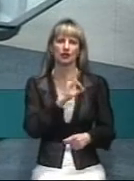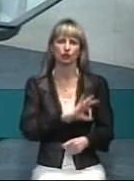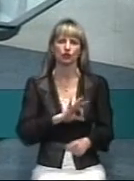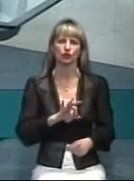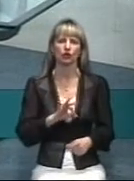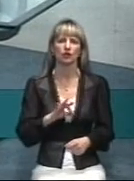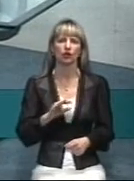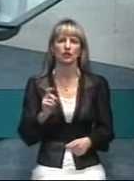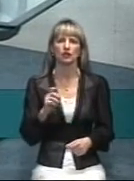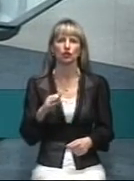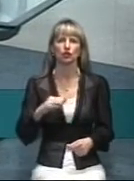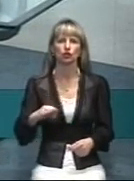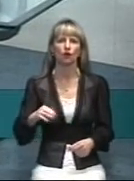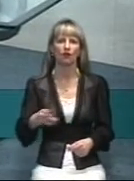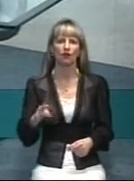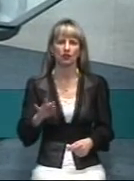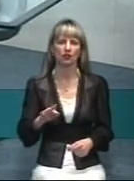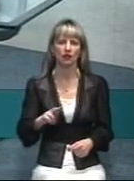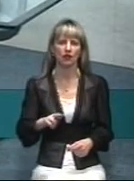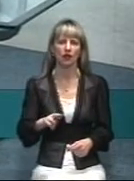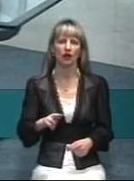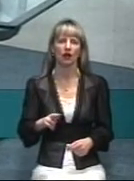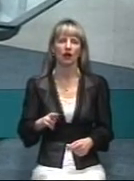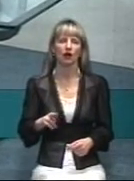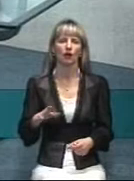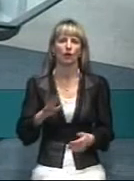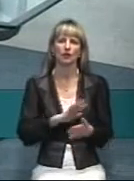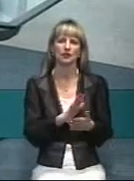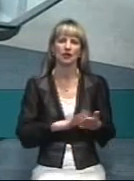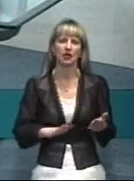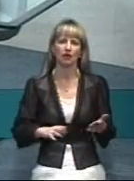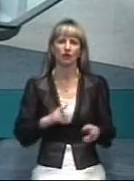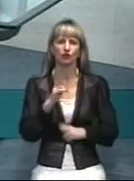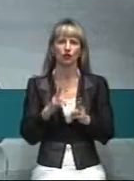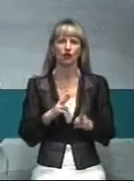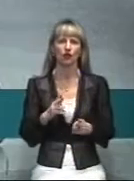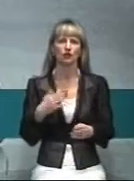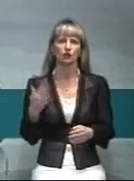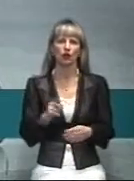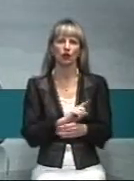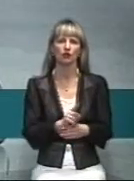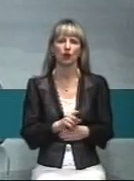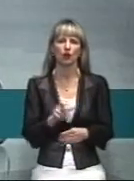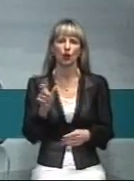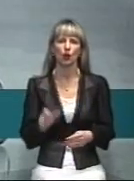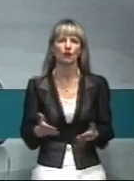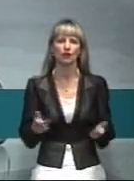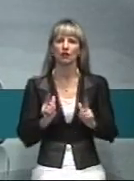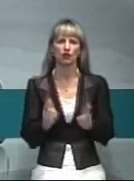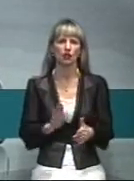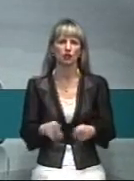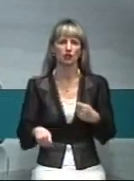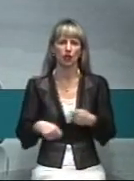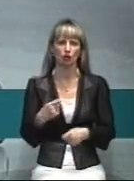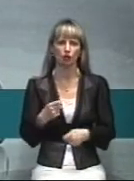випадки позову з боку водіїв на використання радарів? Звичайно. Особи, які не згоджуються з даним